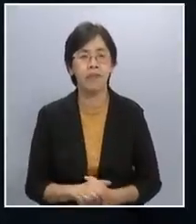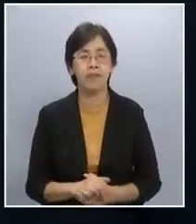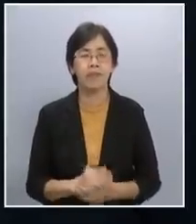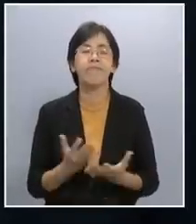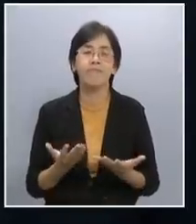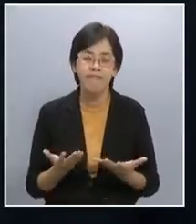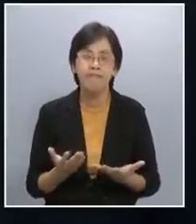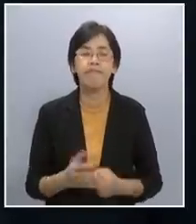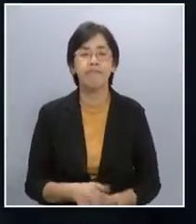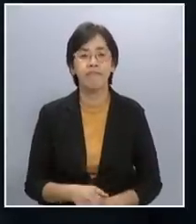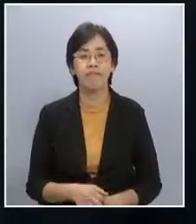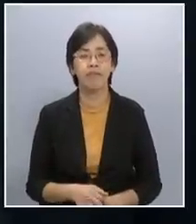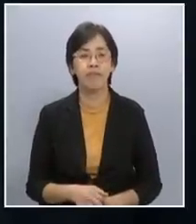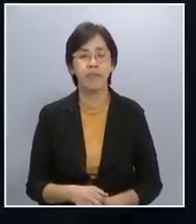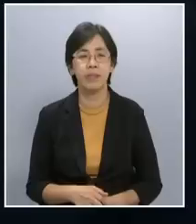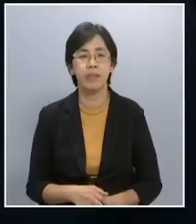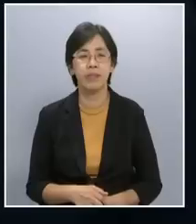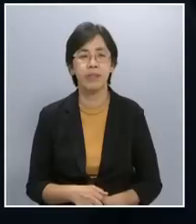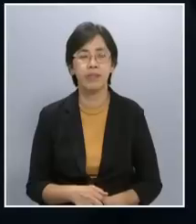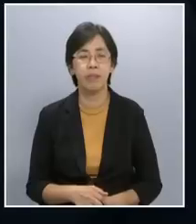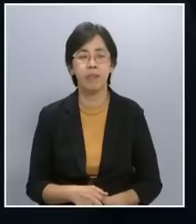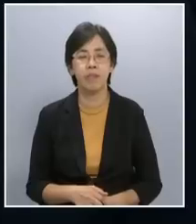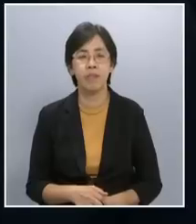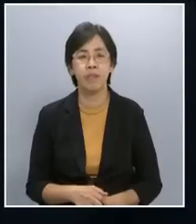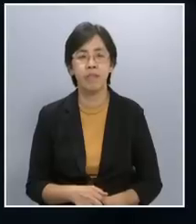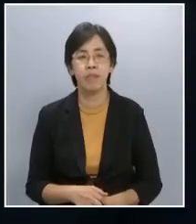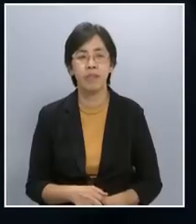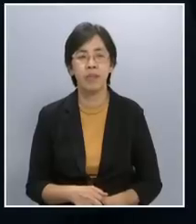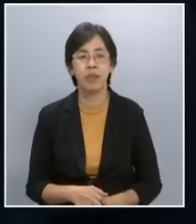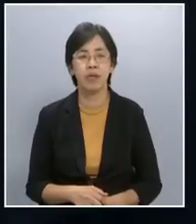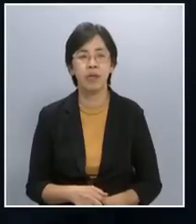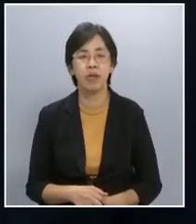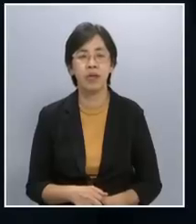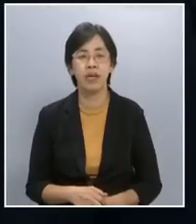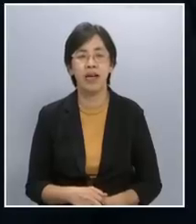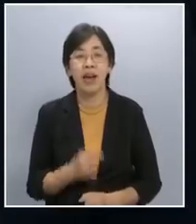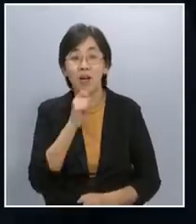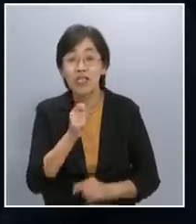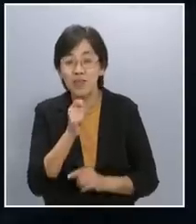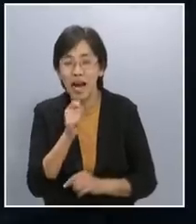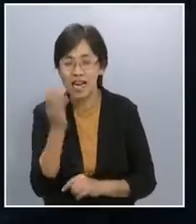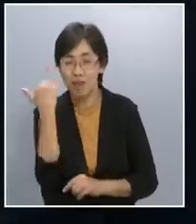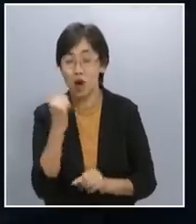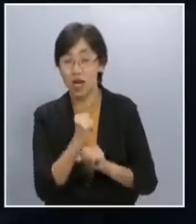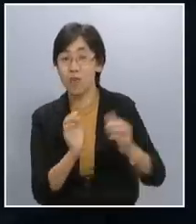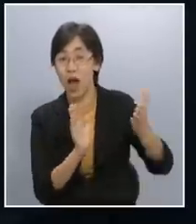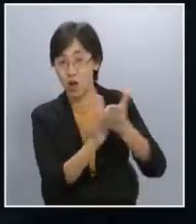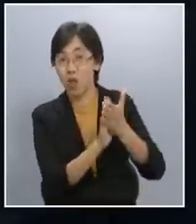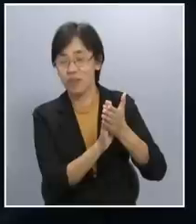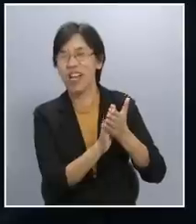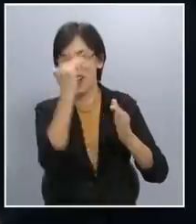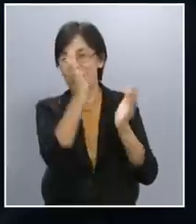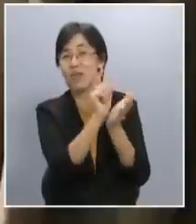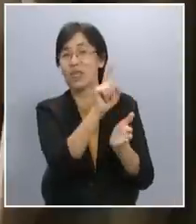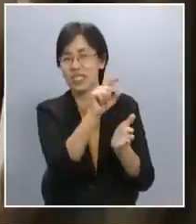ก็เป็นอดีตลูกน้องของพลตำรวจโทปัญญานะครับผู้